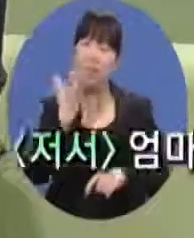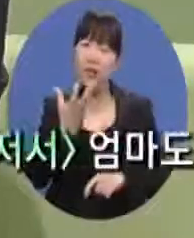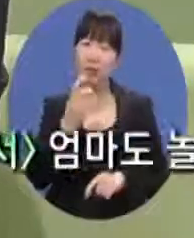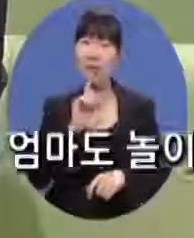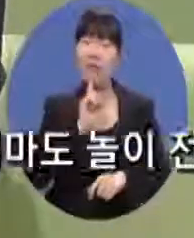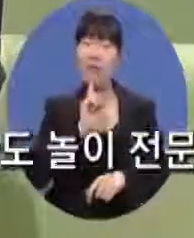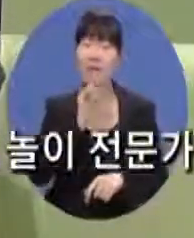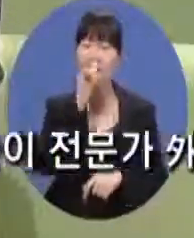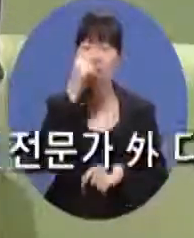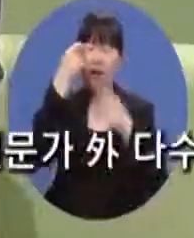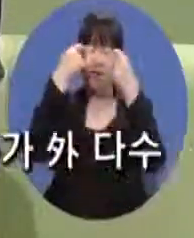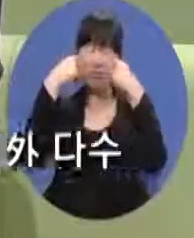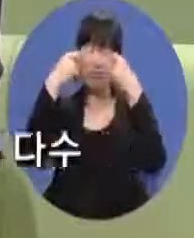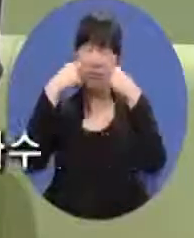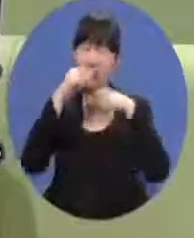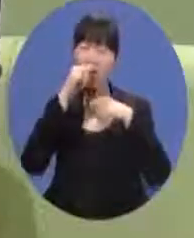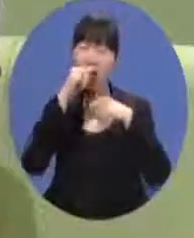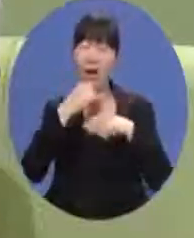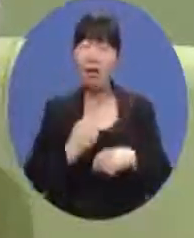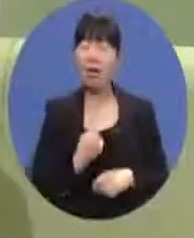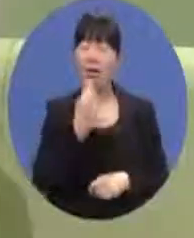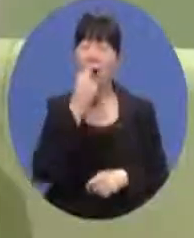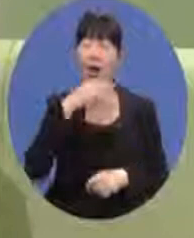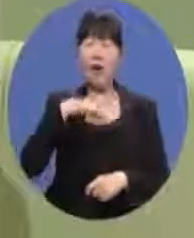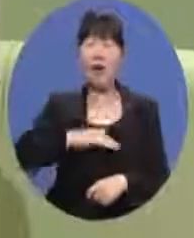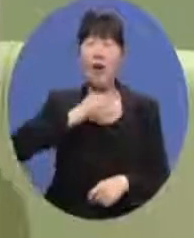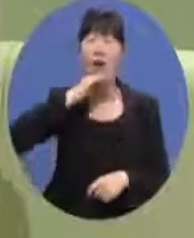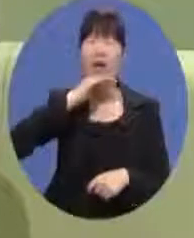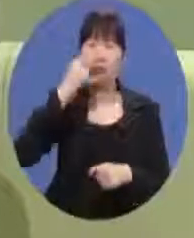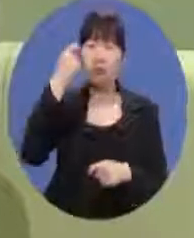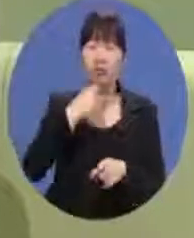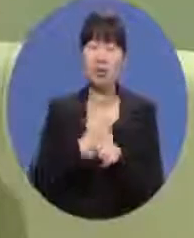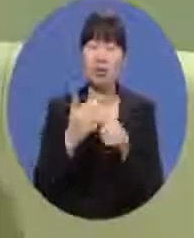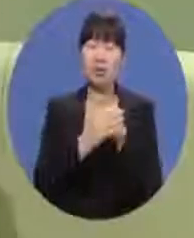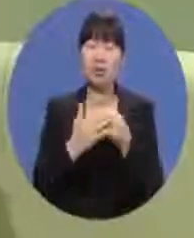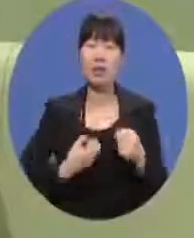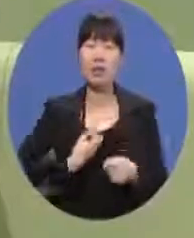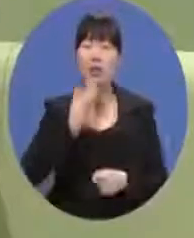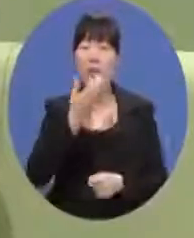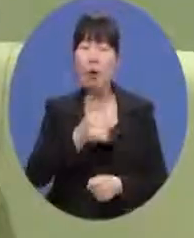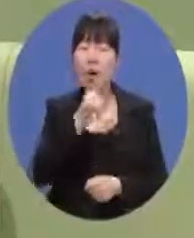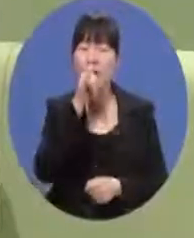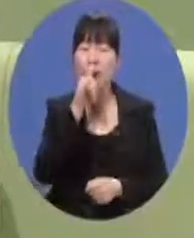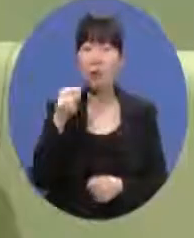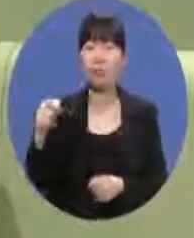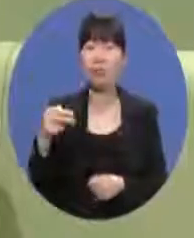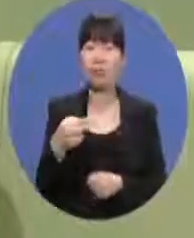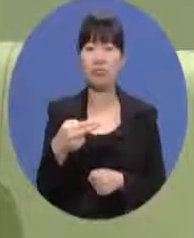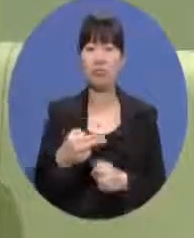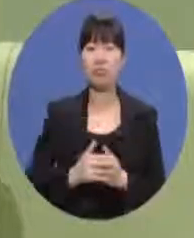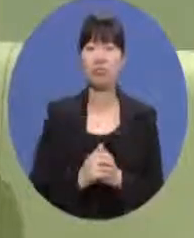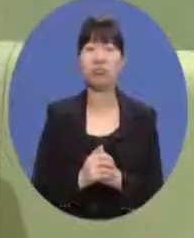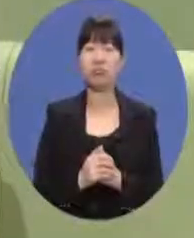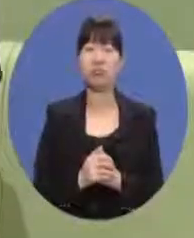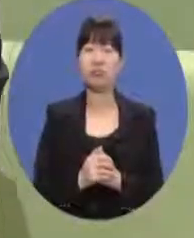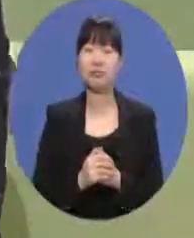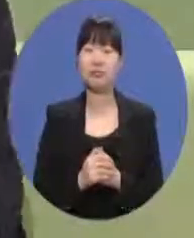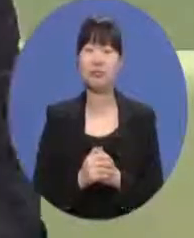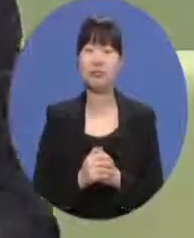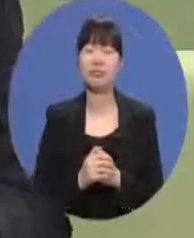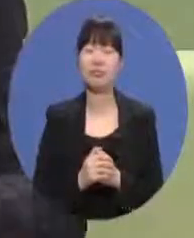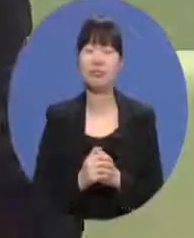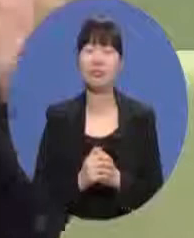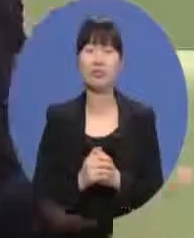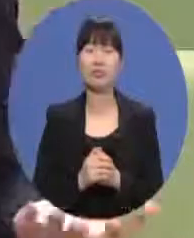이렇게 했잖아요. 네. 울면서 이제 숨을 못 쉴 정도로 울다 보니까 이제 이게 토하는 거죠. 토하고는 그리고 이제